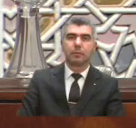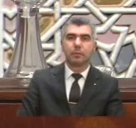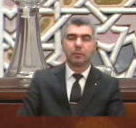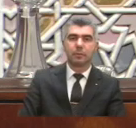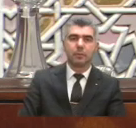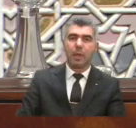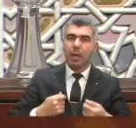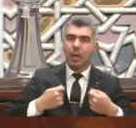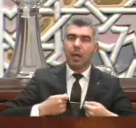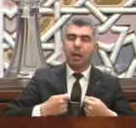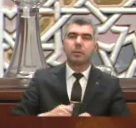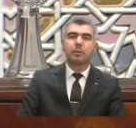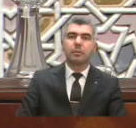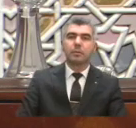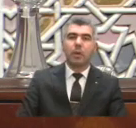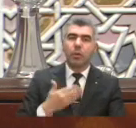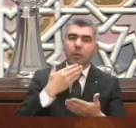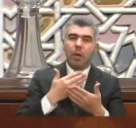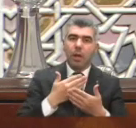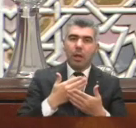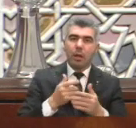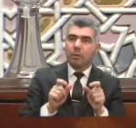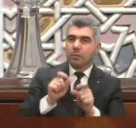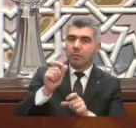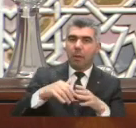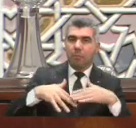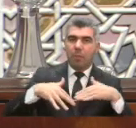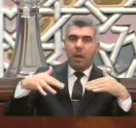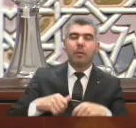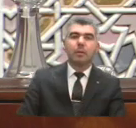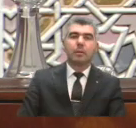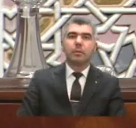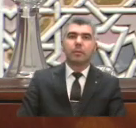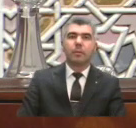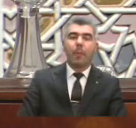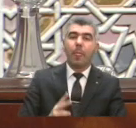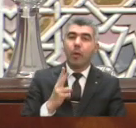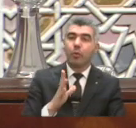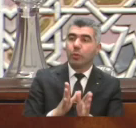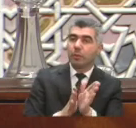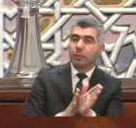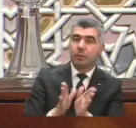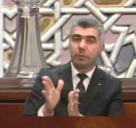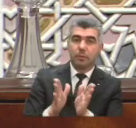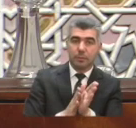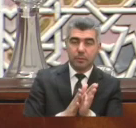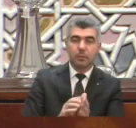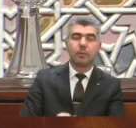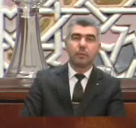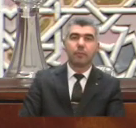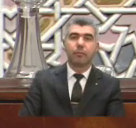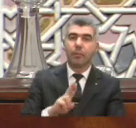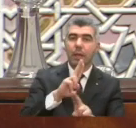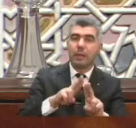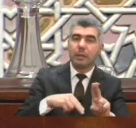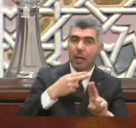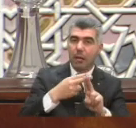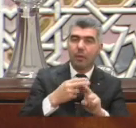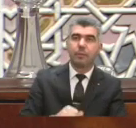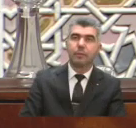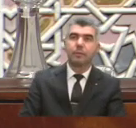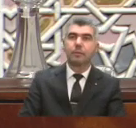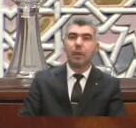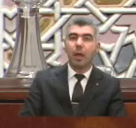الرئيس، السادة النواب، أظن أن هناك محورين مختلفين وعلى أي نقد نجاوب عليهم. أولا